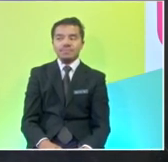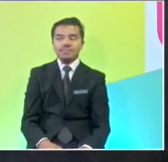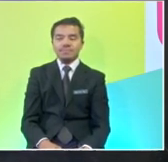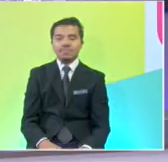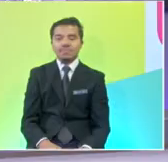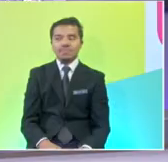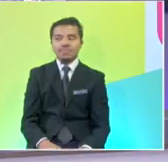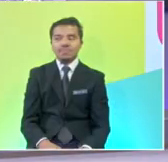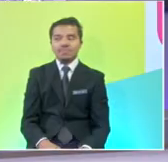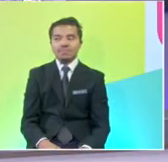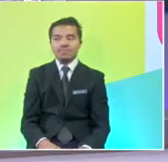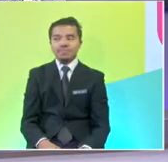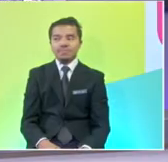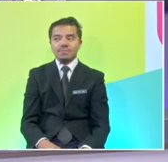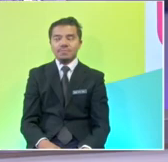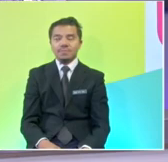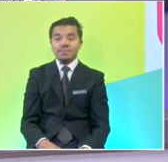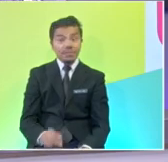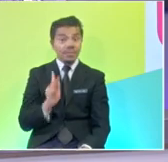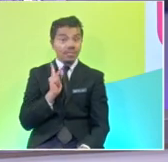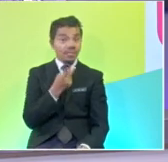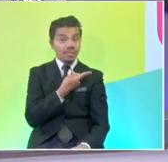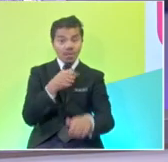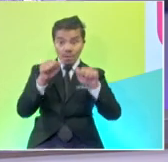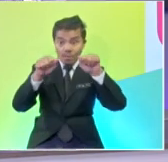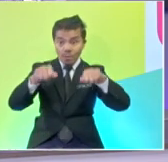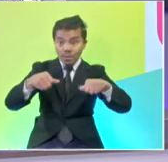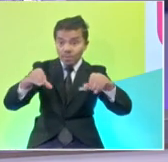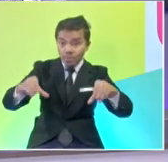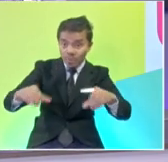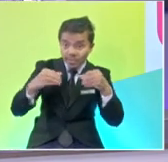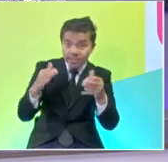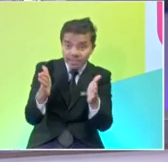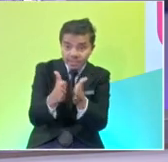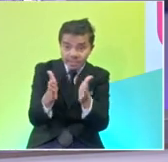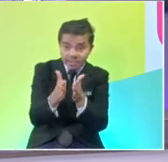sama aja kita boleh buat kecil-kecil lah kita yang besar